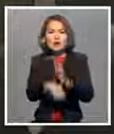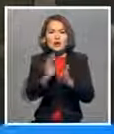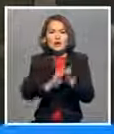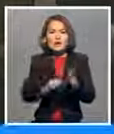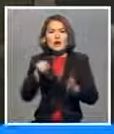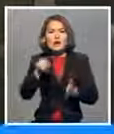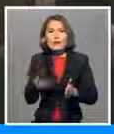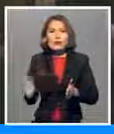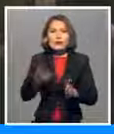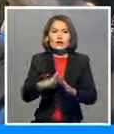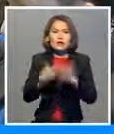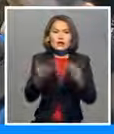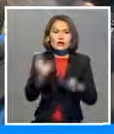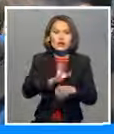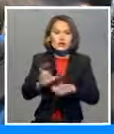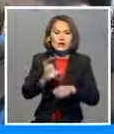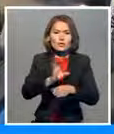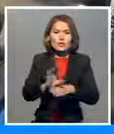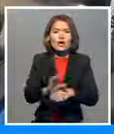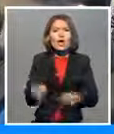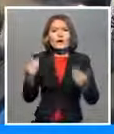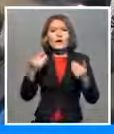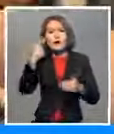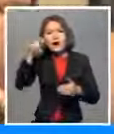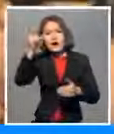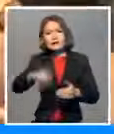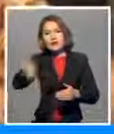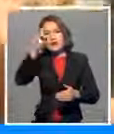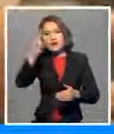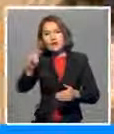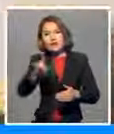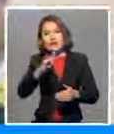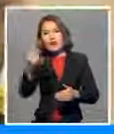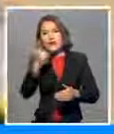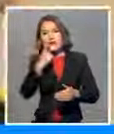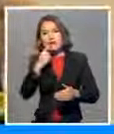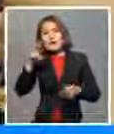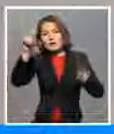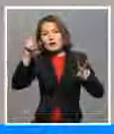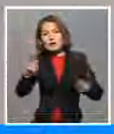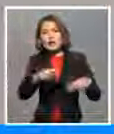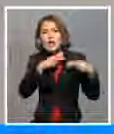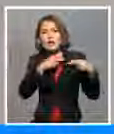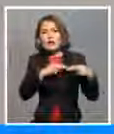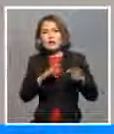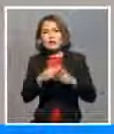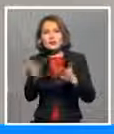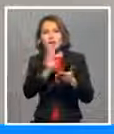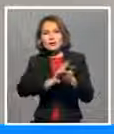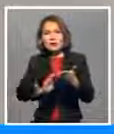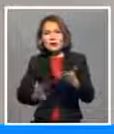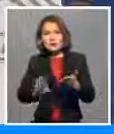жинақталып, 1000 данамен жарыққа шықты. Айта кетейік, бүгінге дейін ақынның «Қазақтың қаны» атты еңбегі шыққан болатын. «Қара шаңырақ»